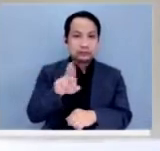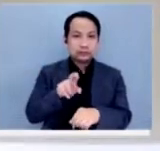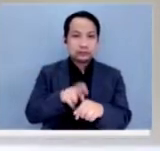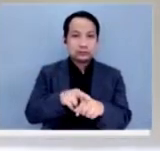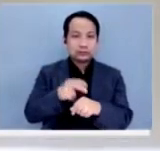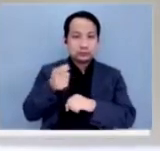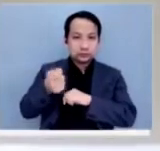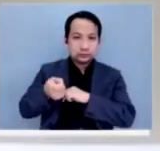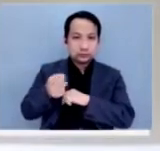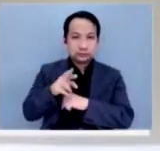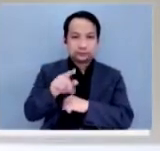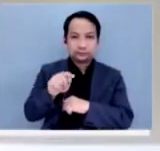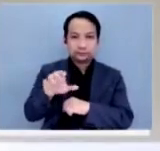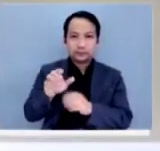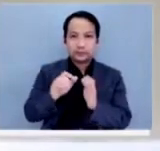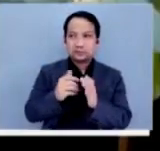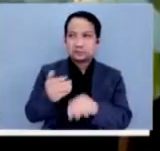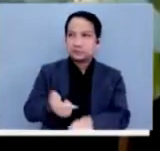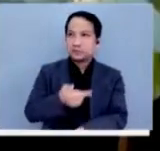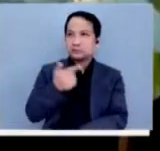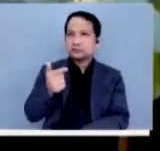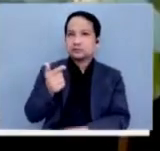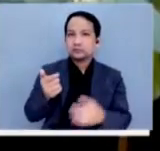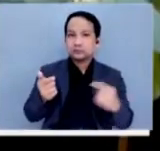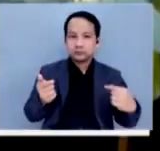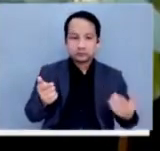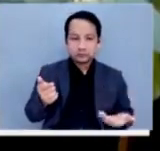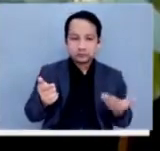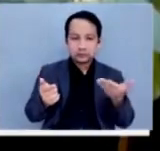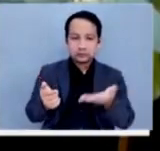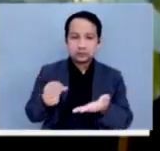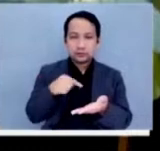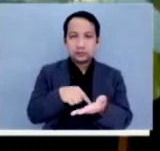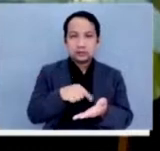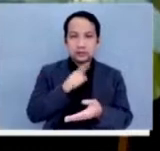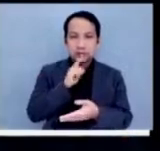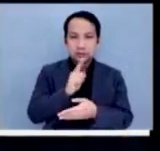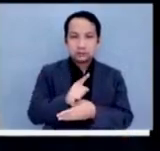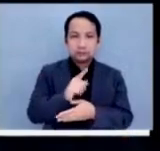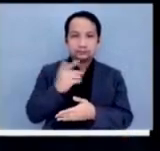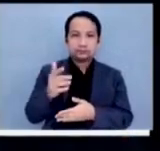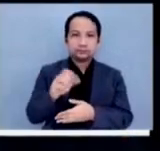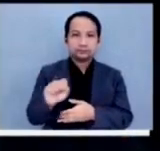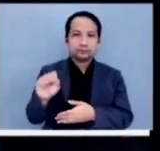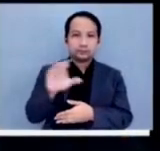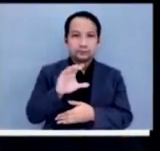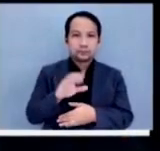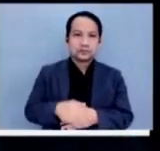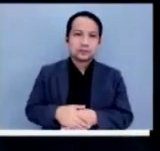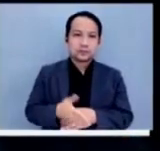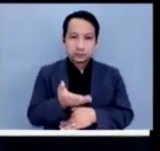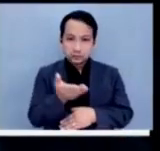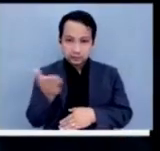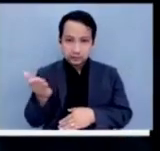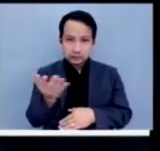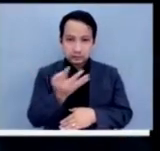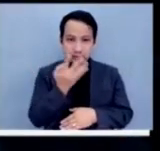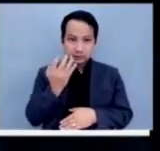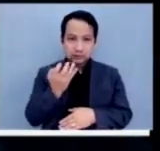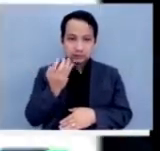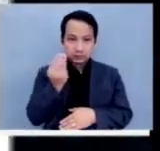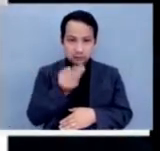itong tumagal kung mag-aapila pa sa Court of Appeals o sa Supreme Court. Kung kayo po ay may nais ikonsulta sa inyong